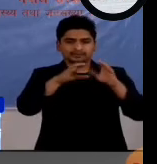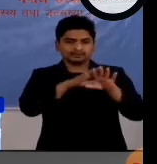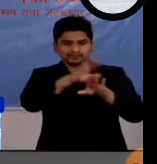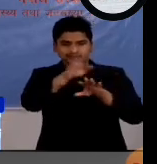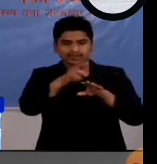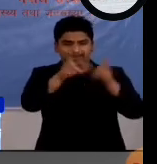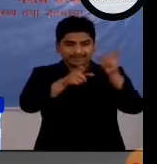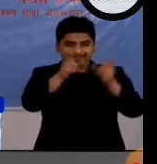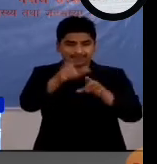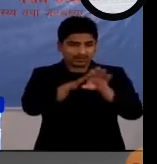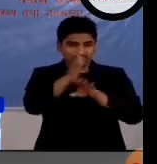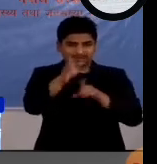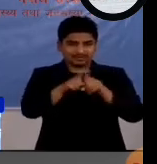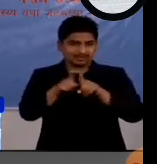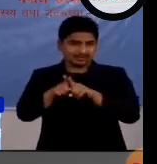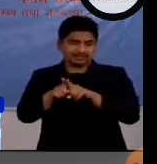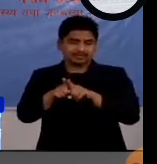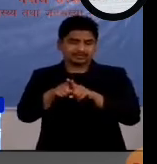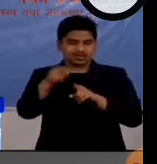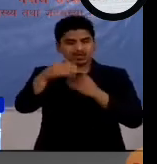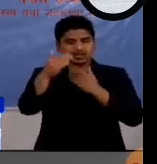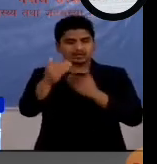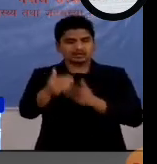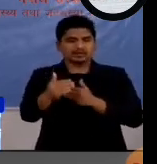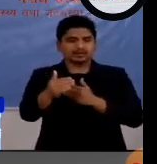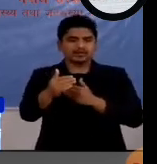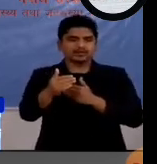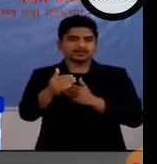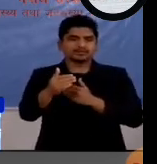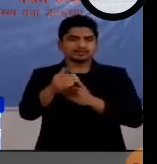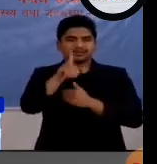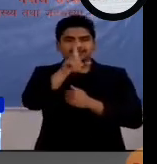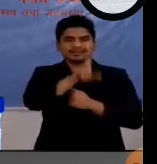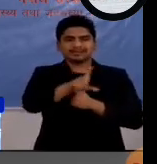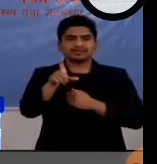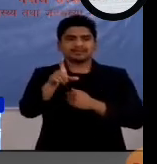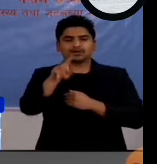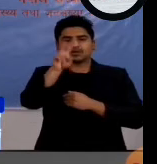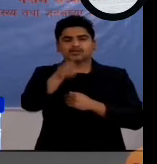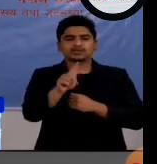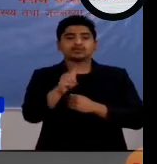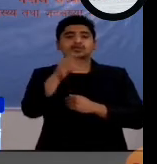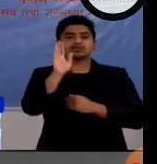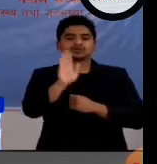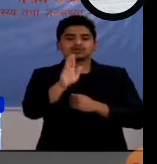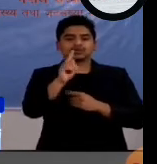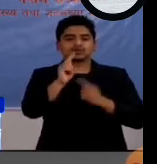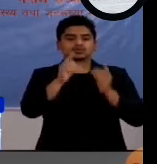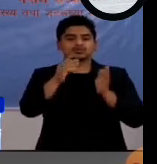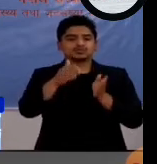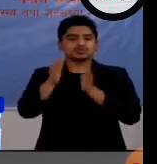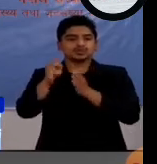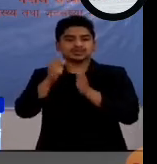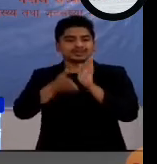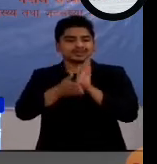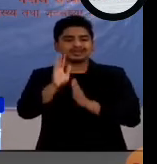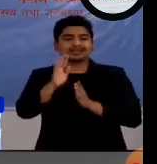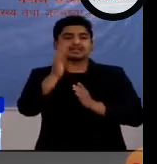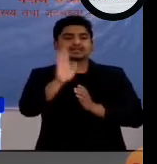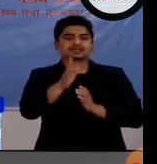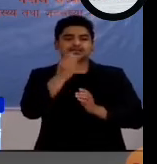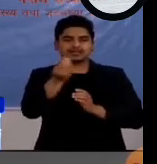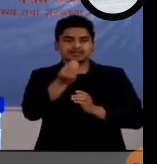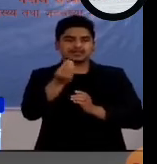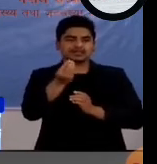मिडियाहरूमा र व्यक्तिहरूले पनि हालसम्मको नेपालको स्थिति कस्तो छ, कुन चरणमा जाने के छ